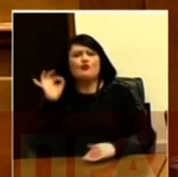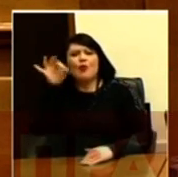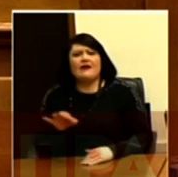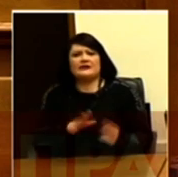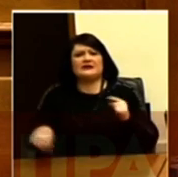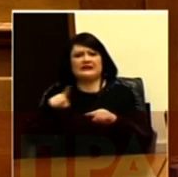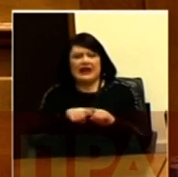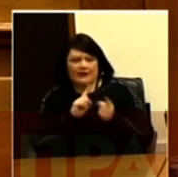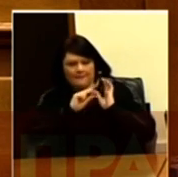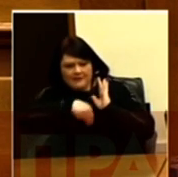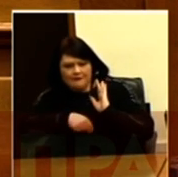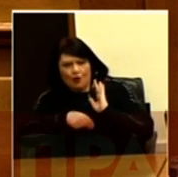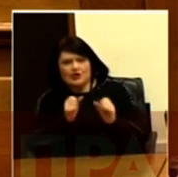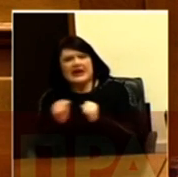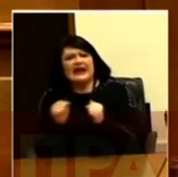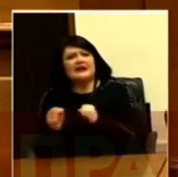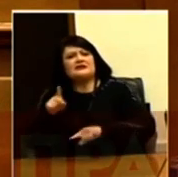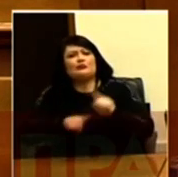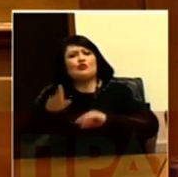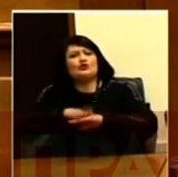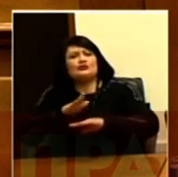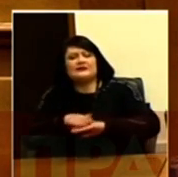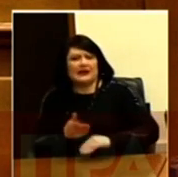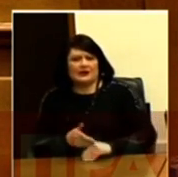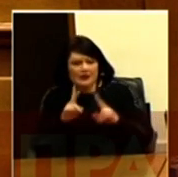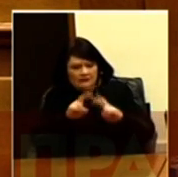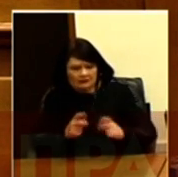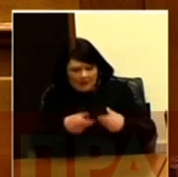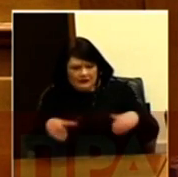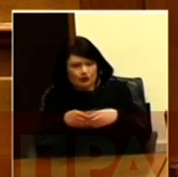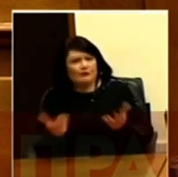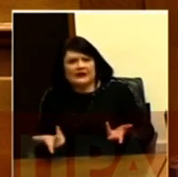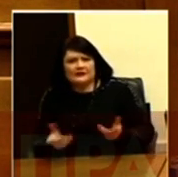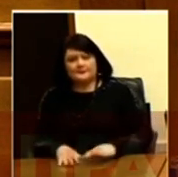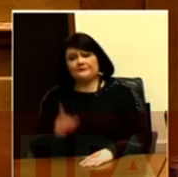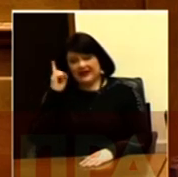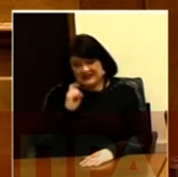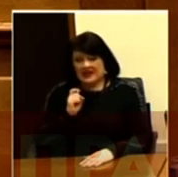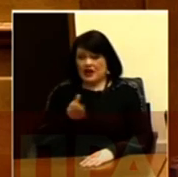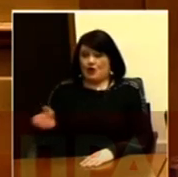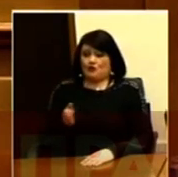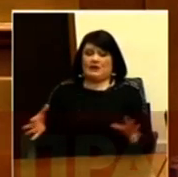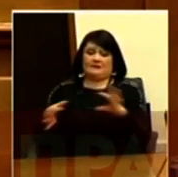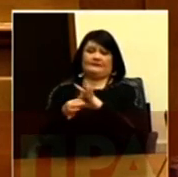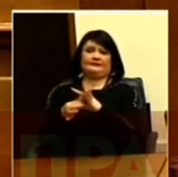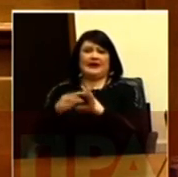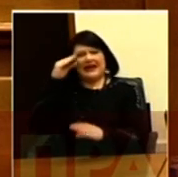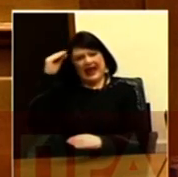η χώρα στα μνημόνια και στην κρίση, γιατί είναι γνωστή η σχέση και η δεξιά συνιστόσα, η